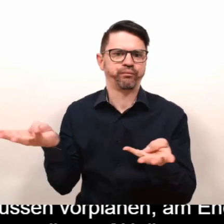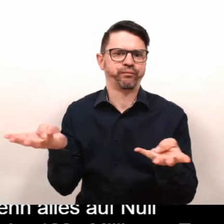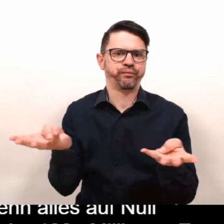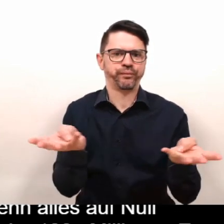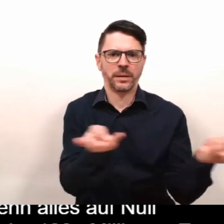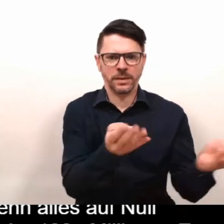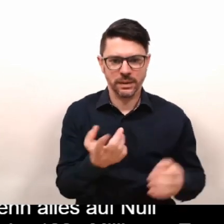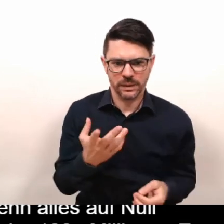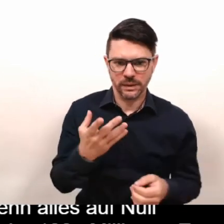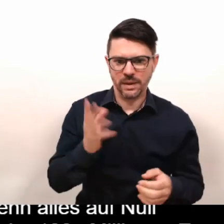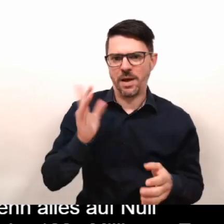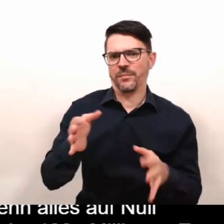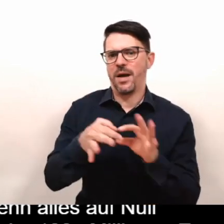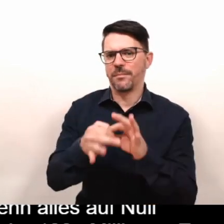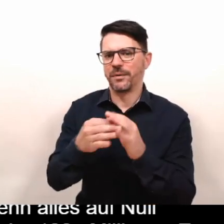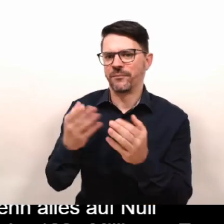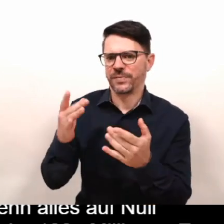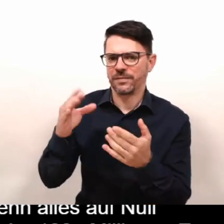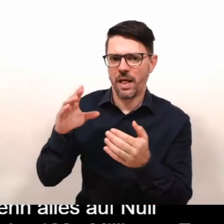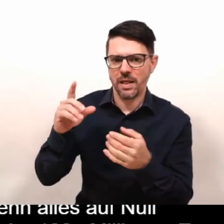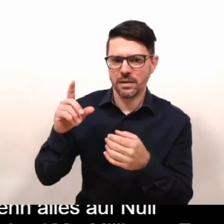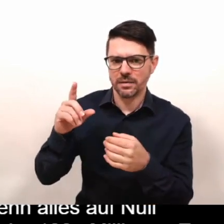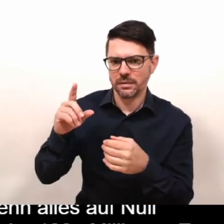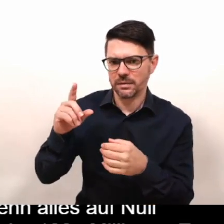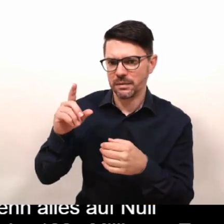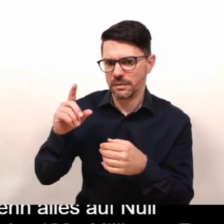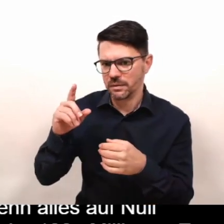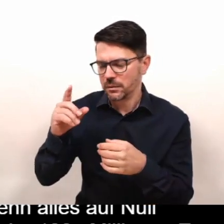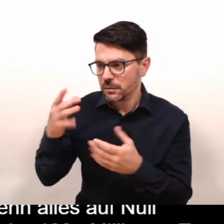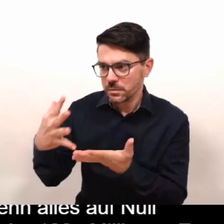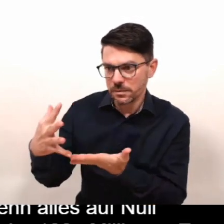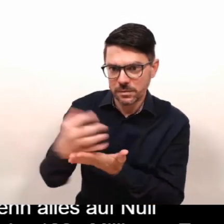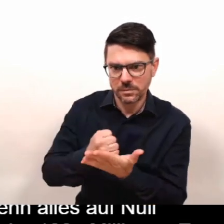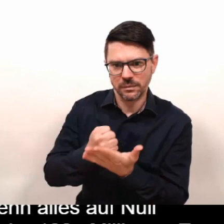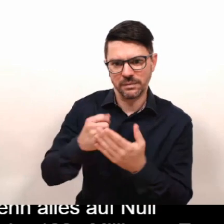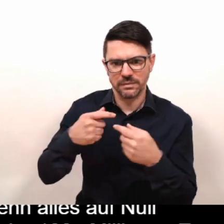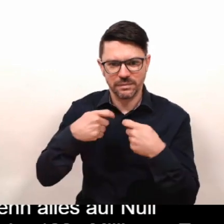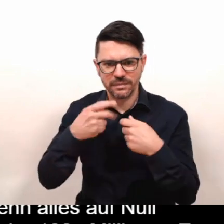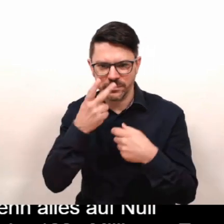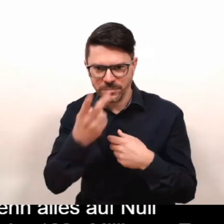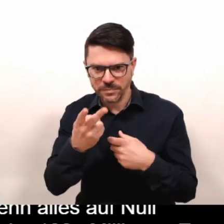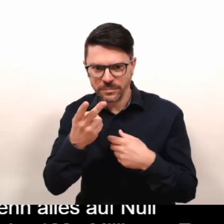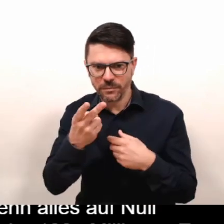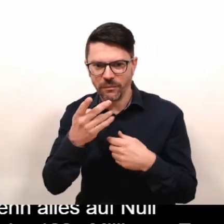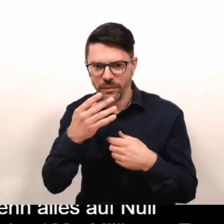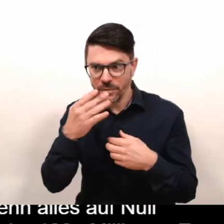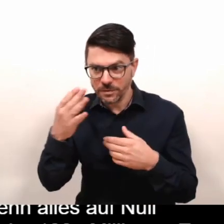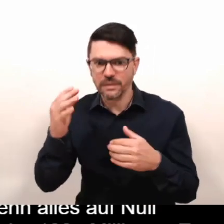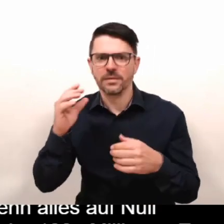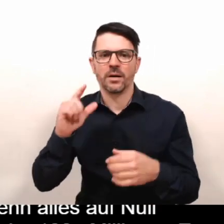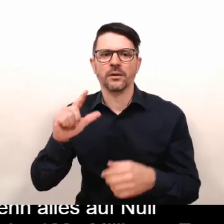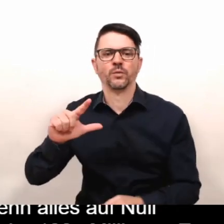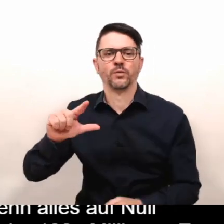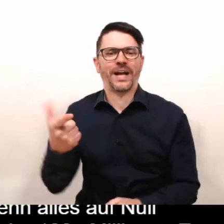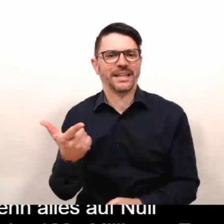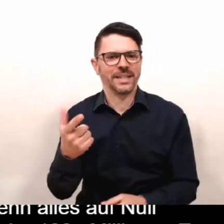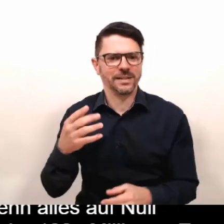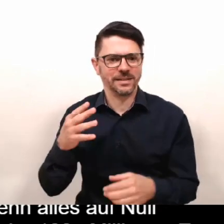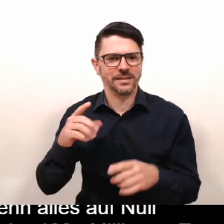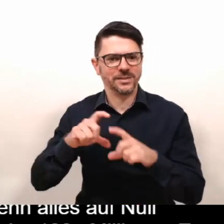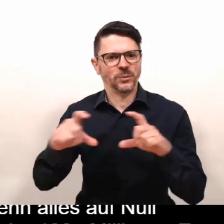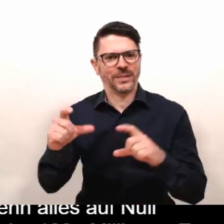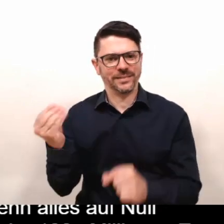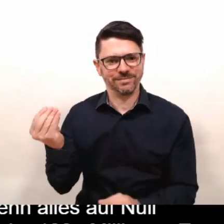ja Zuschussgelder und bringt wieder die vollen Einkommen in die Familienkassen. Also auch mein Appell,